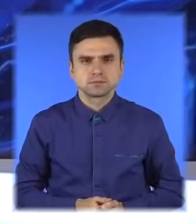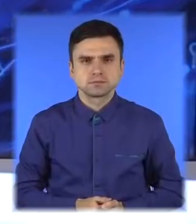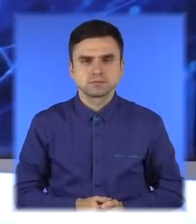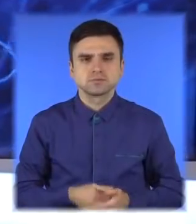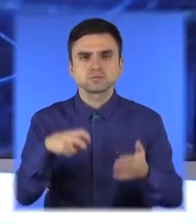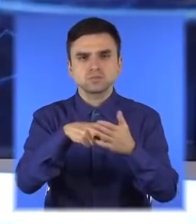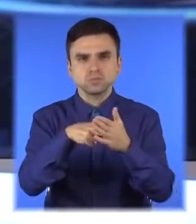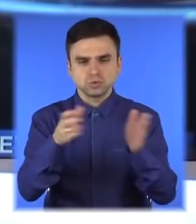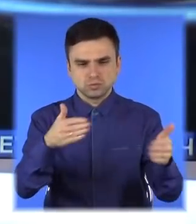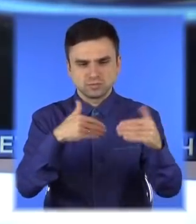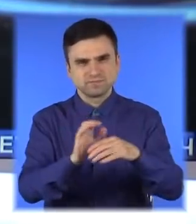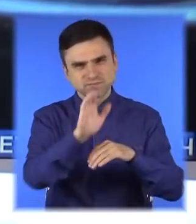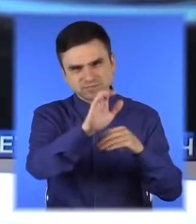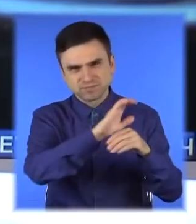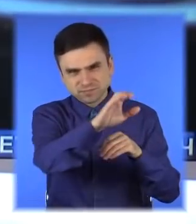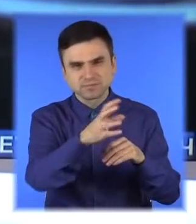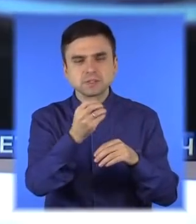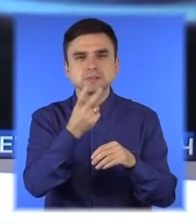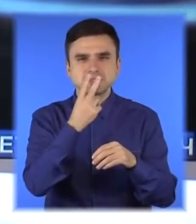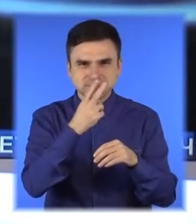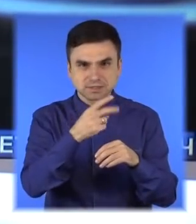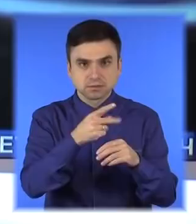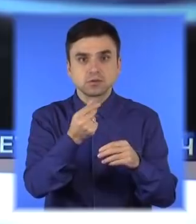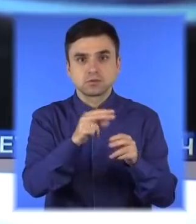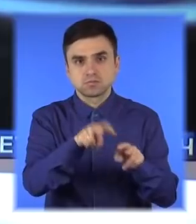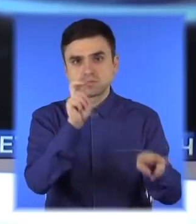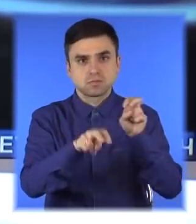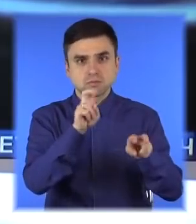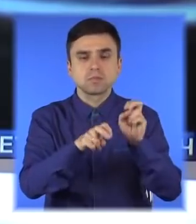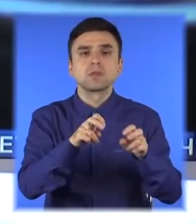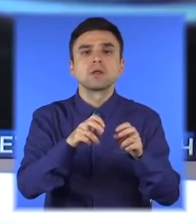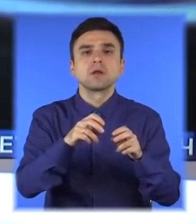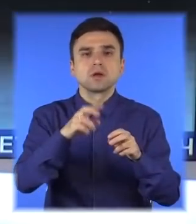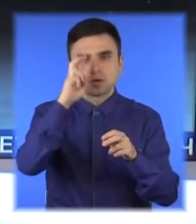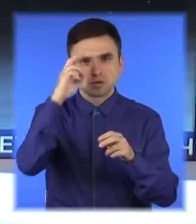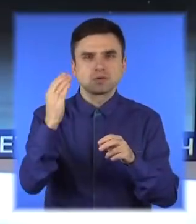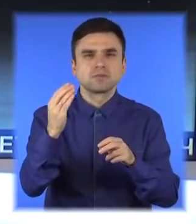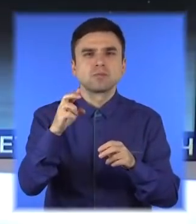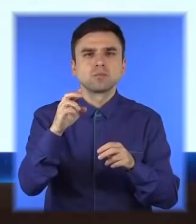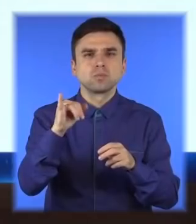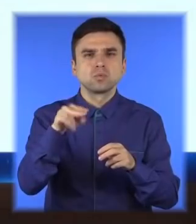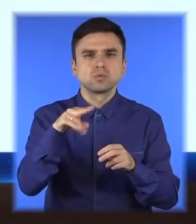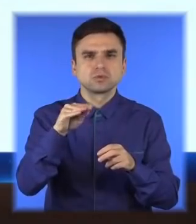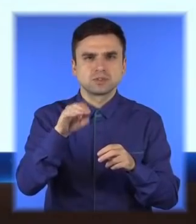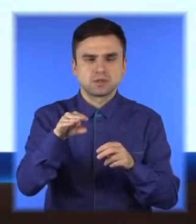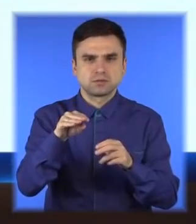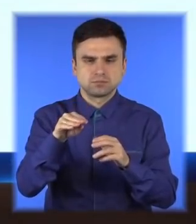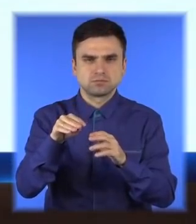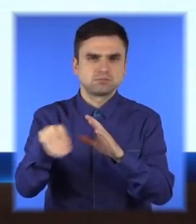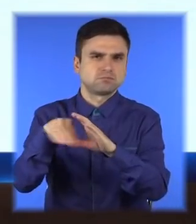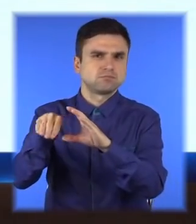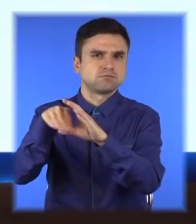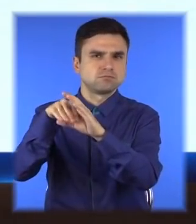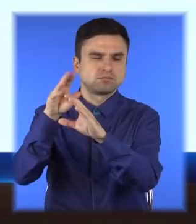Посилками та сигаретами поповнити держбюджет. Верховна Рада схвалила у першому читанні зміни до податкового кодексу. У